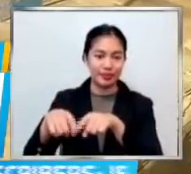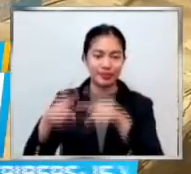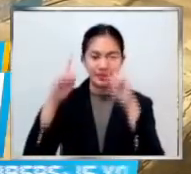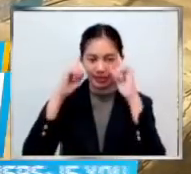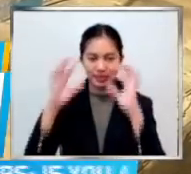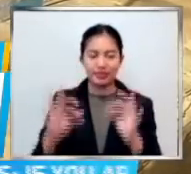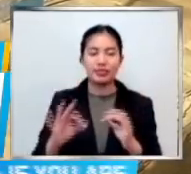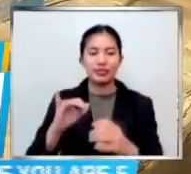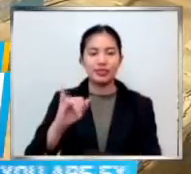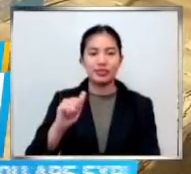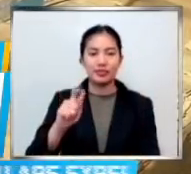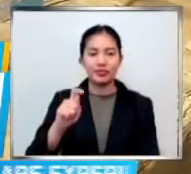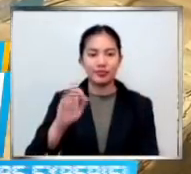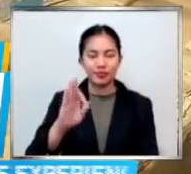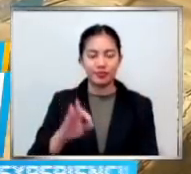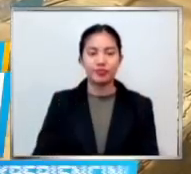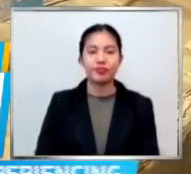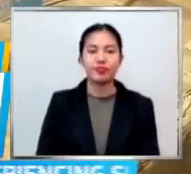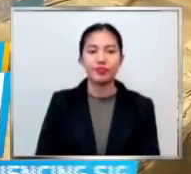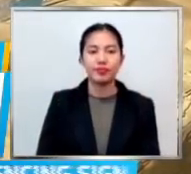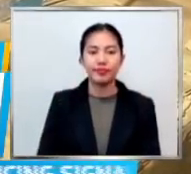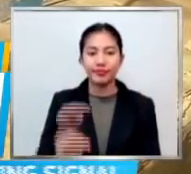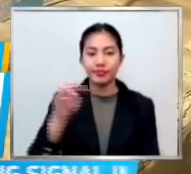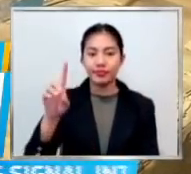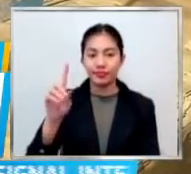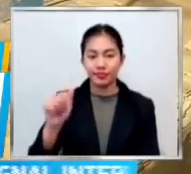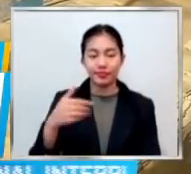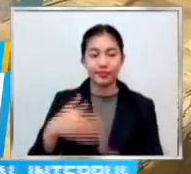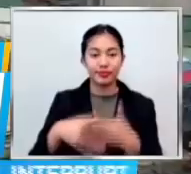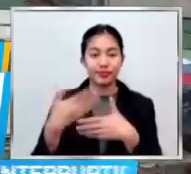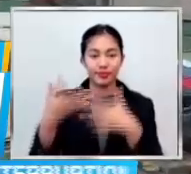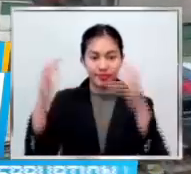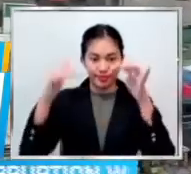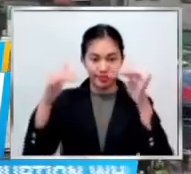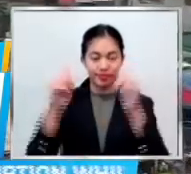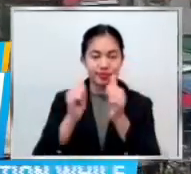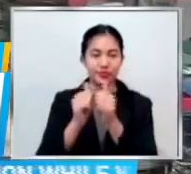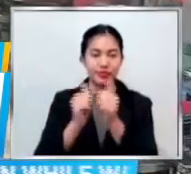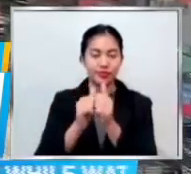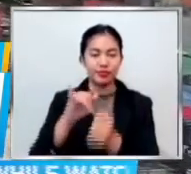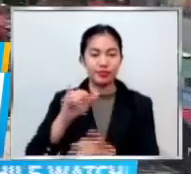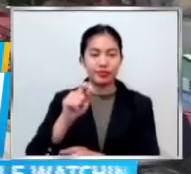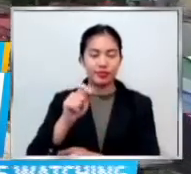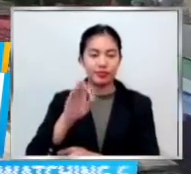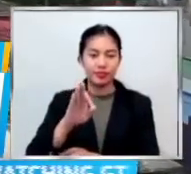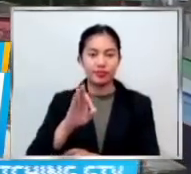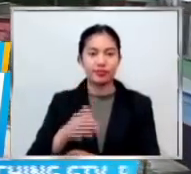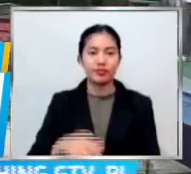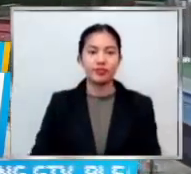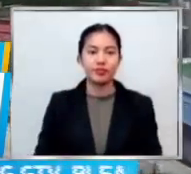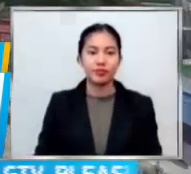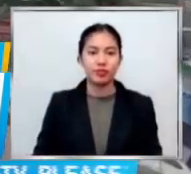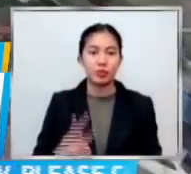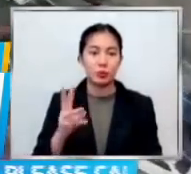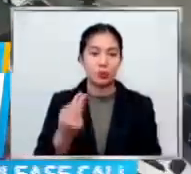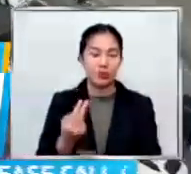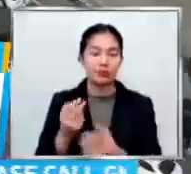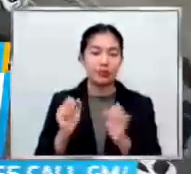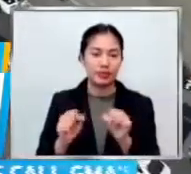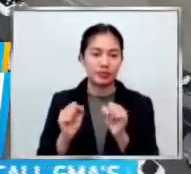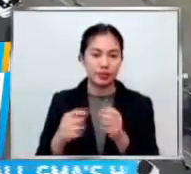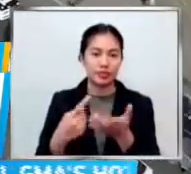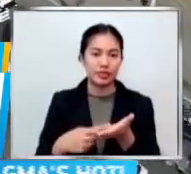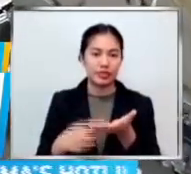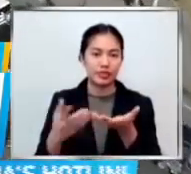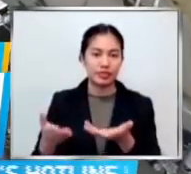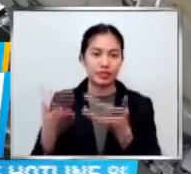IATF. Ayon sa MMDA, ang susunod na meeting ng IATF kung kailan posibleng matalakay ang rekomendasyon na ito ay sa